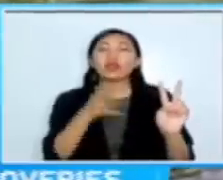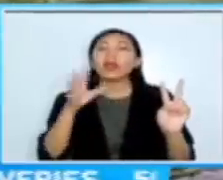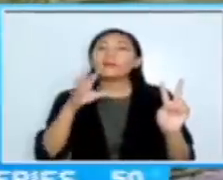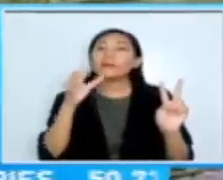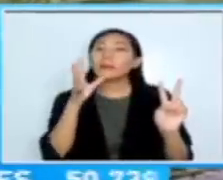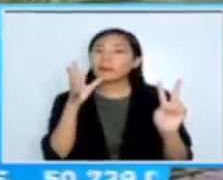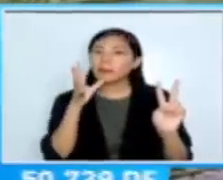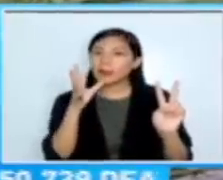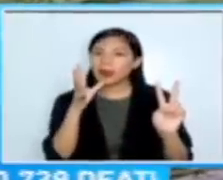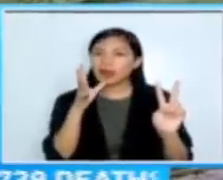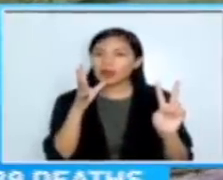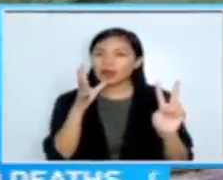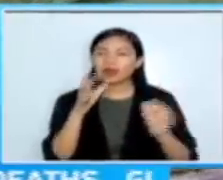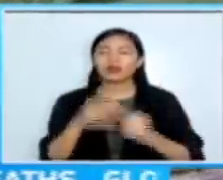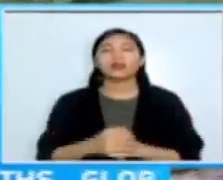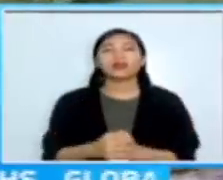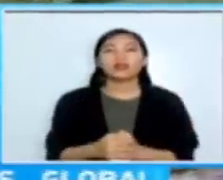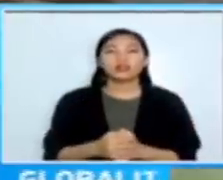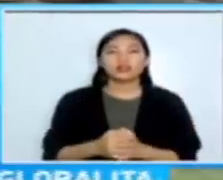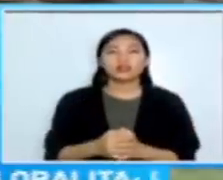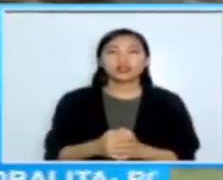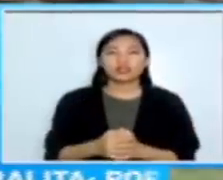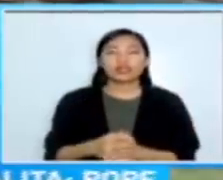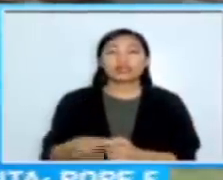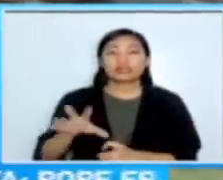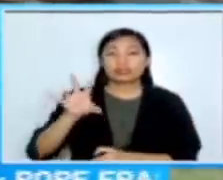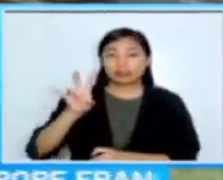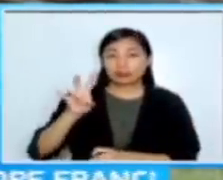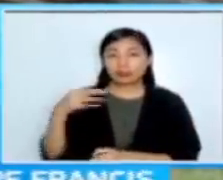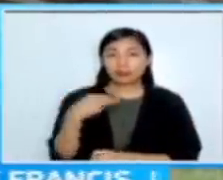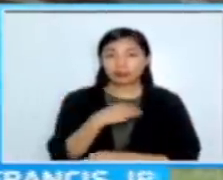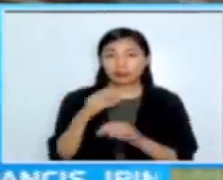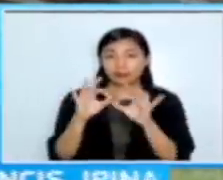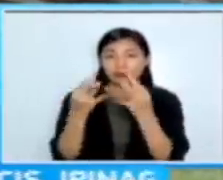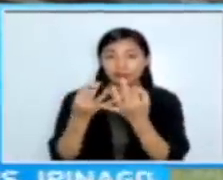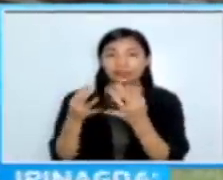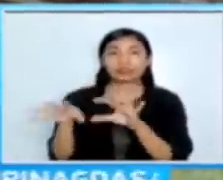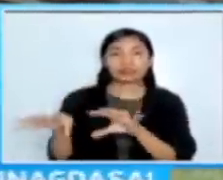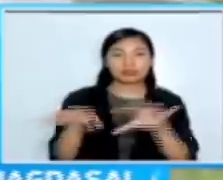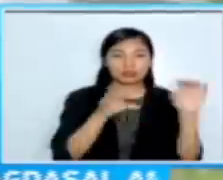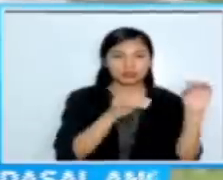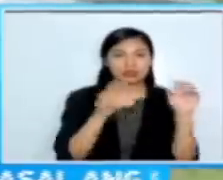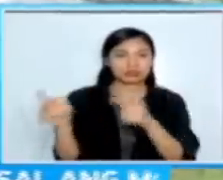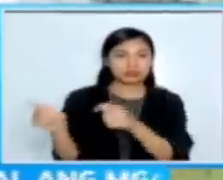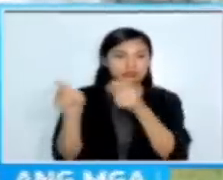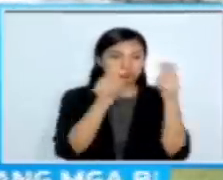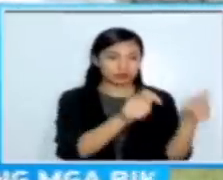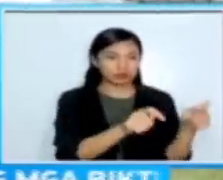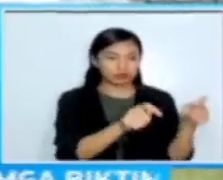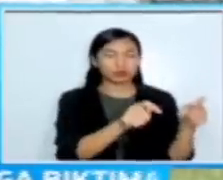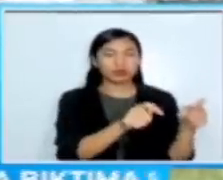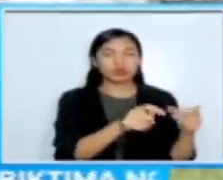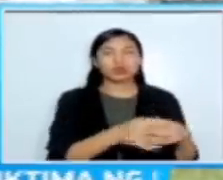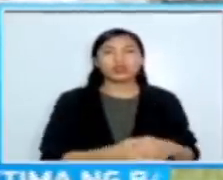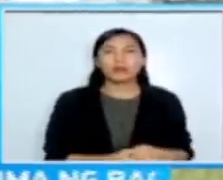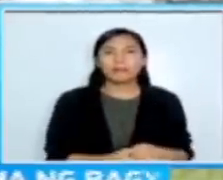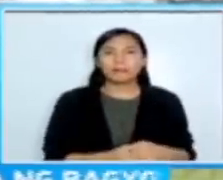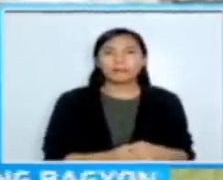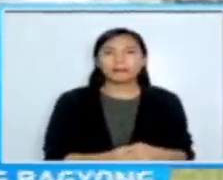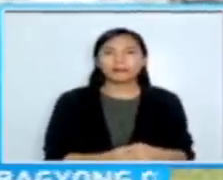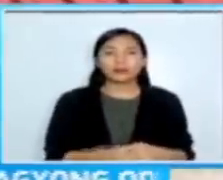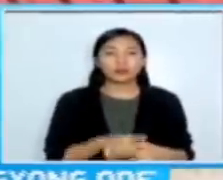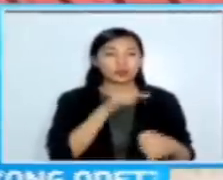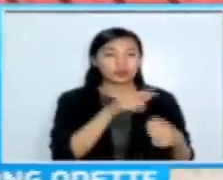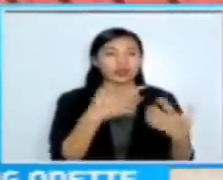kanilang bahay, lumikas ang 7 miyembro ng pamilya sa kalapit na bodega ng palay. Ang konkretong istruktura, nagiba